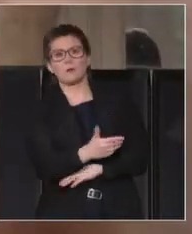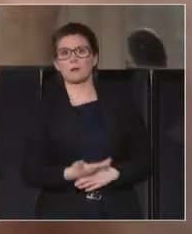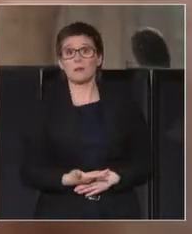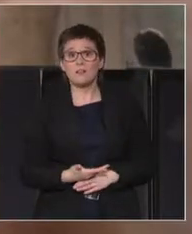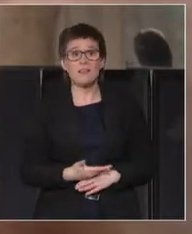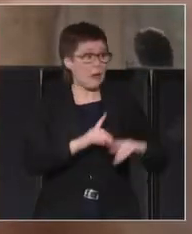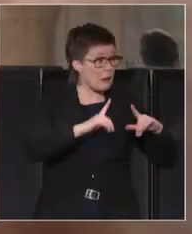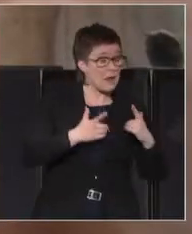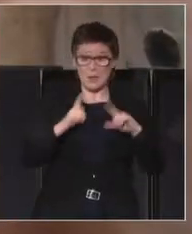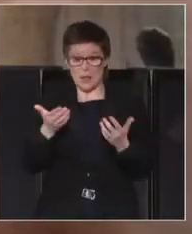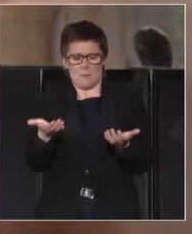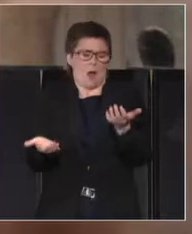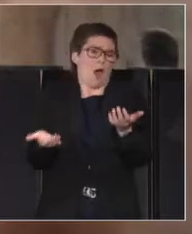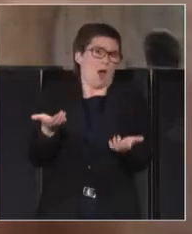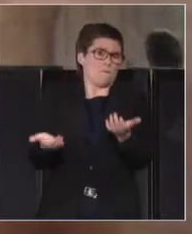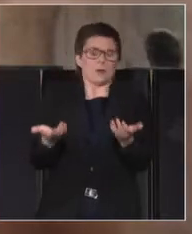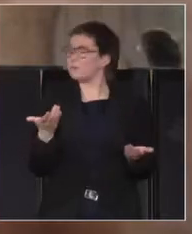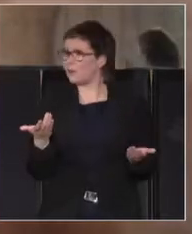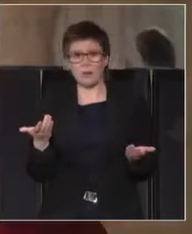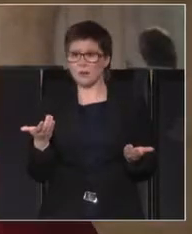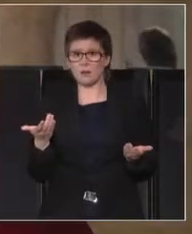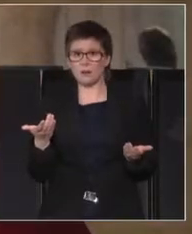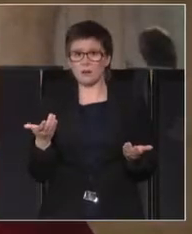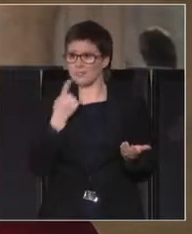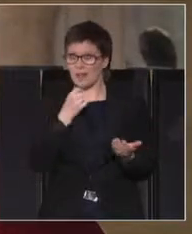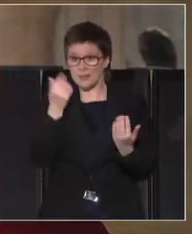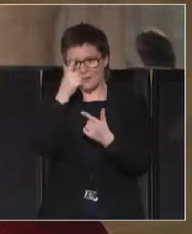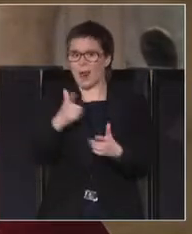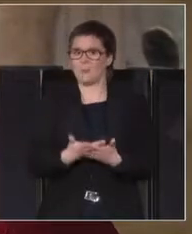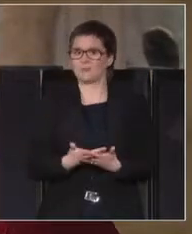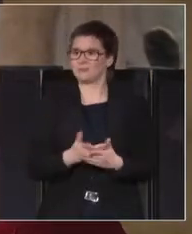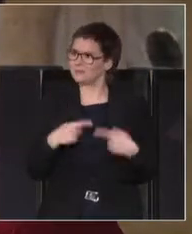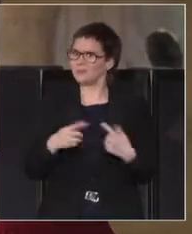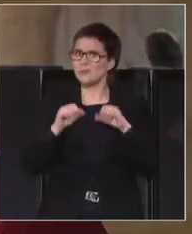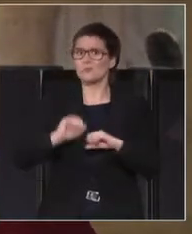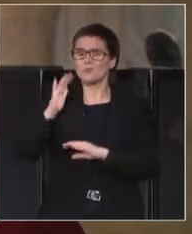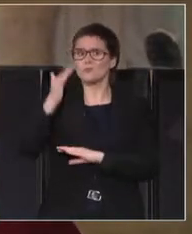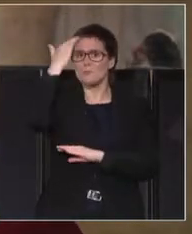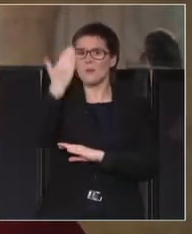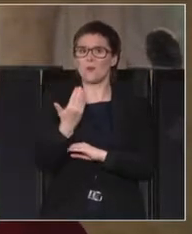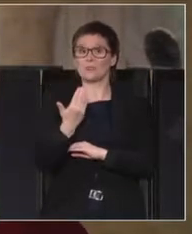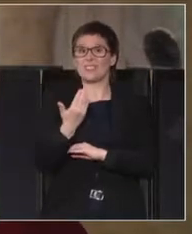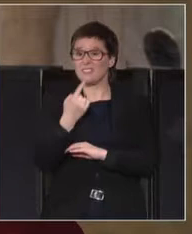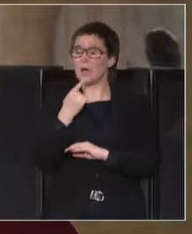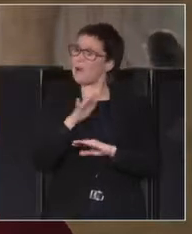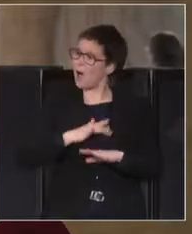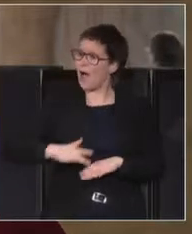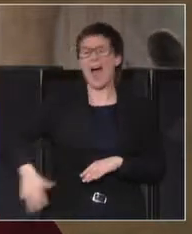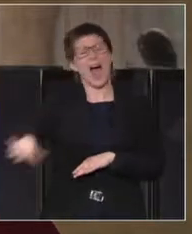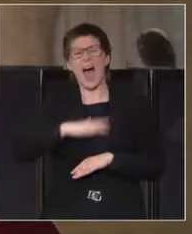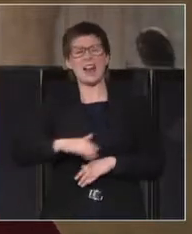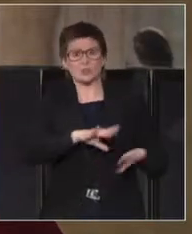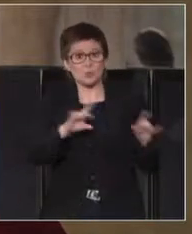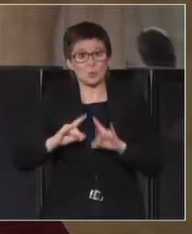gegen Leben abwiegen. Und wir müssen ein Bewusstsein dafür entwickeln, dass wir nicht alles tun dürfen, was wir können.